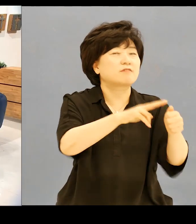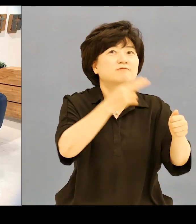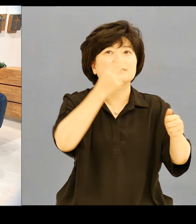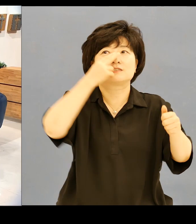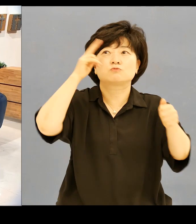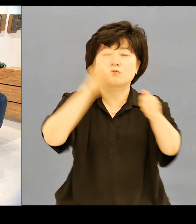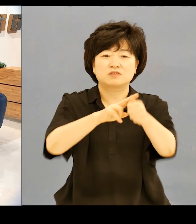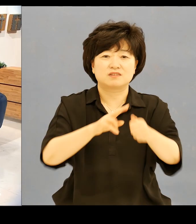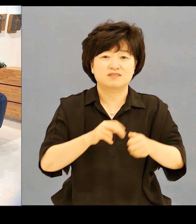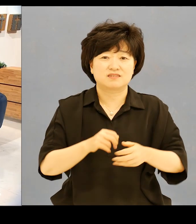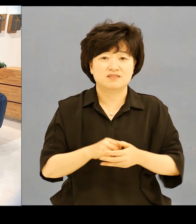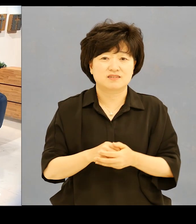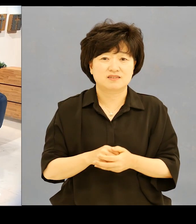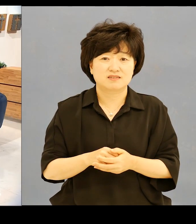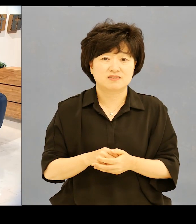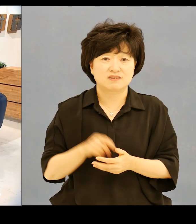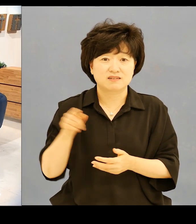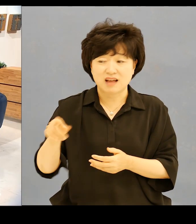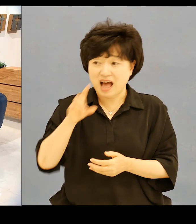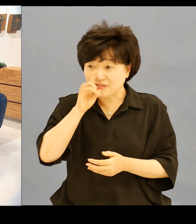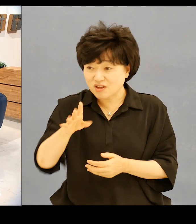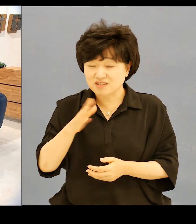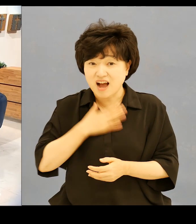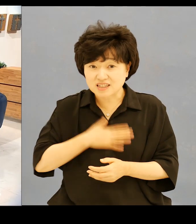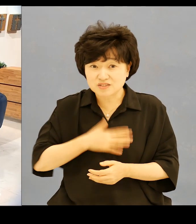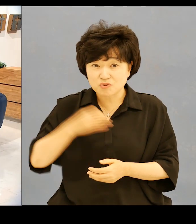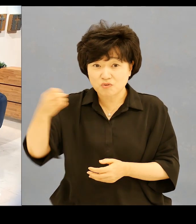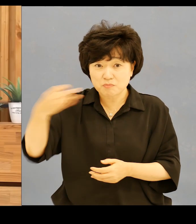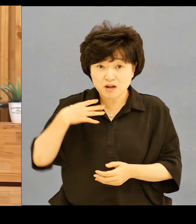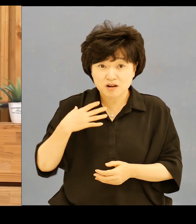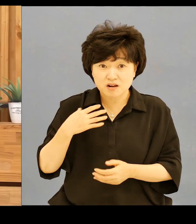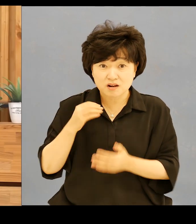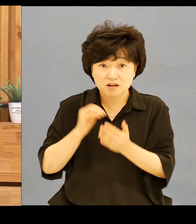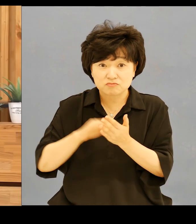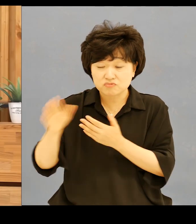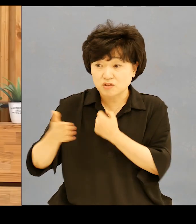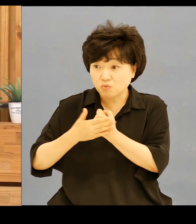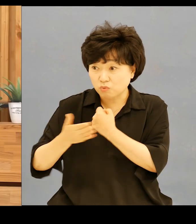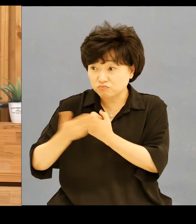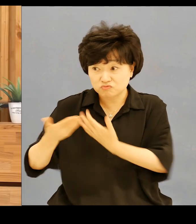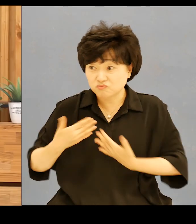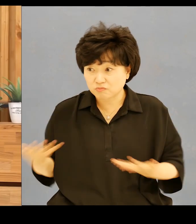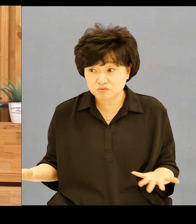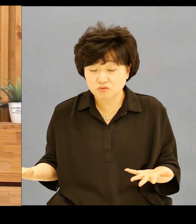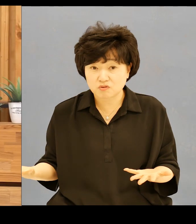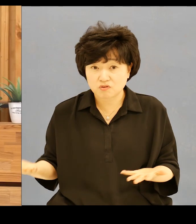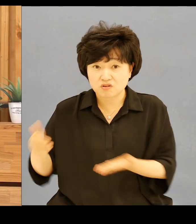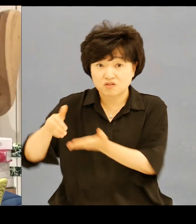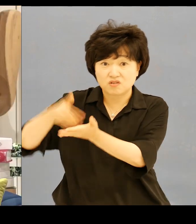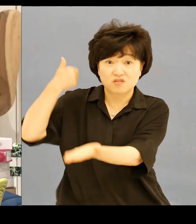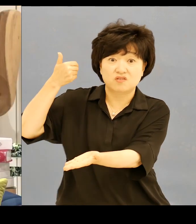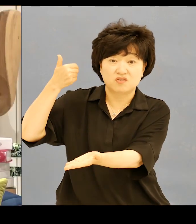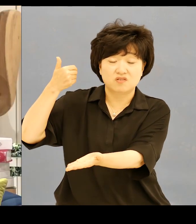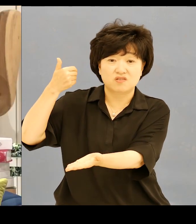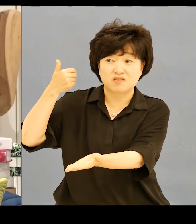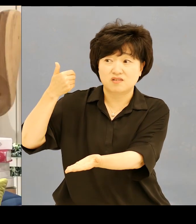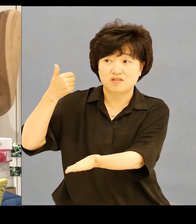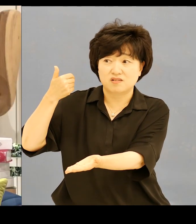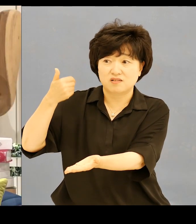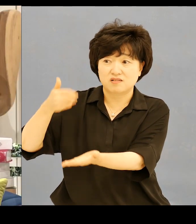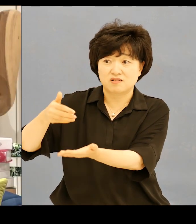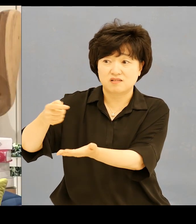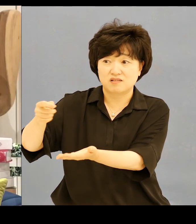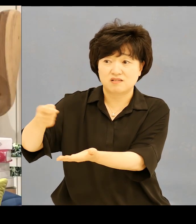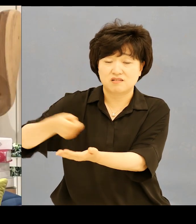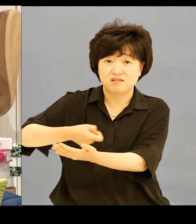것 같아요. 아, 그 안 되는 거 아시죠? 하고는 그게 끝이에요? 그래서 그 후에 뭐 그분이 더 뭐 도움이 됐다 이런 게 아니고 그냥 그러고 내쫓았어요? 네. 그래서